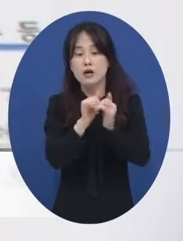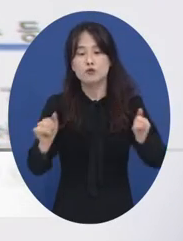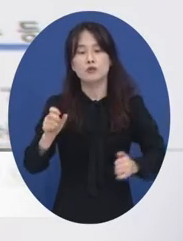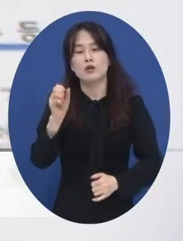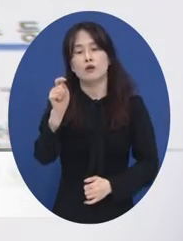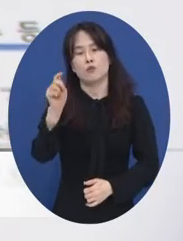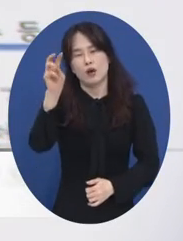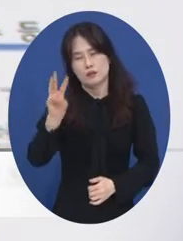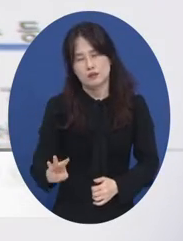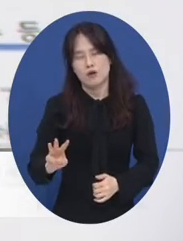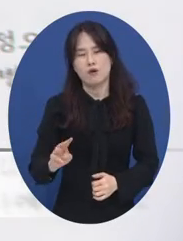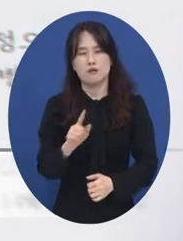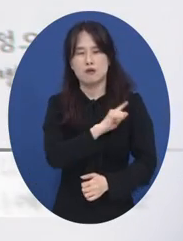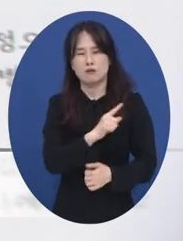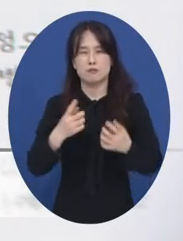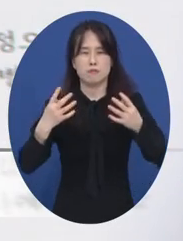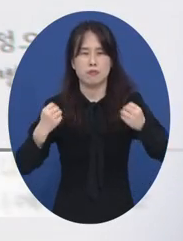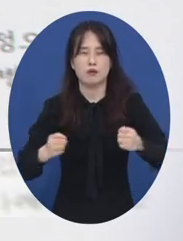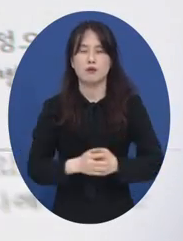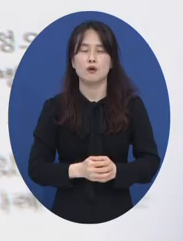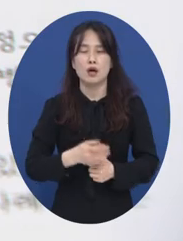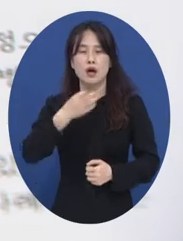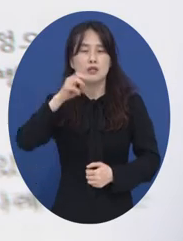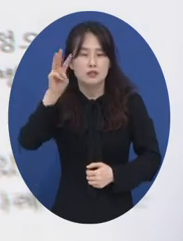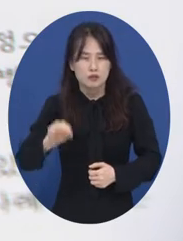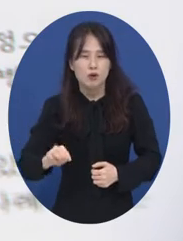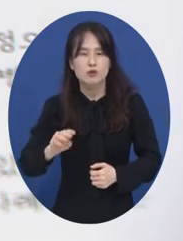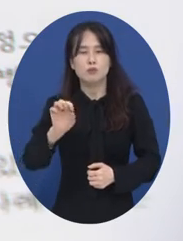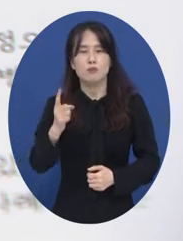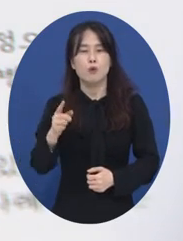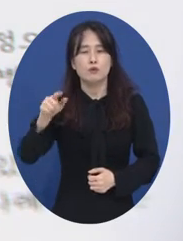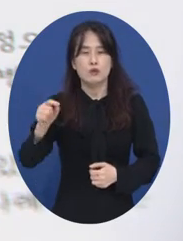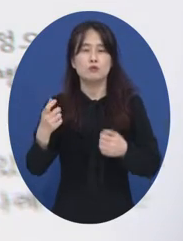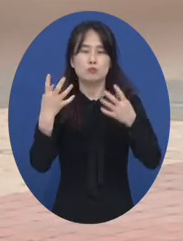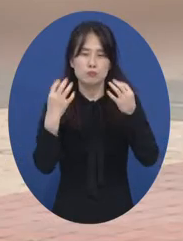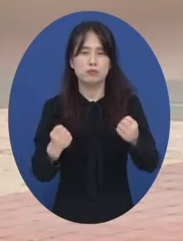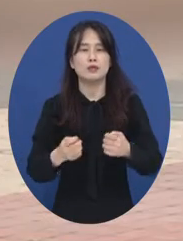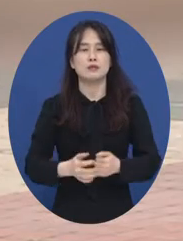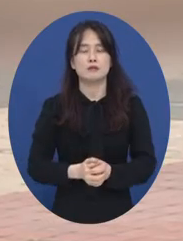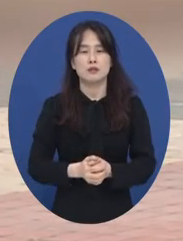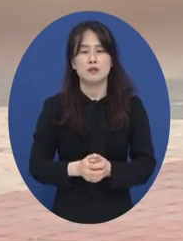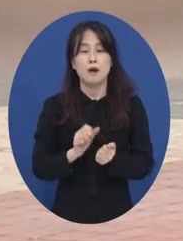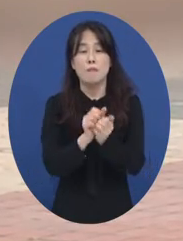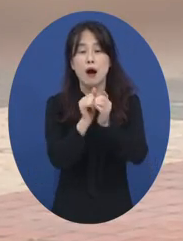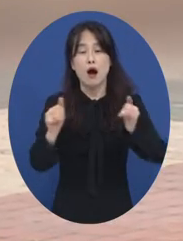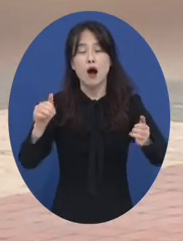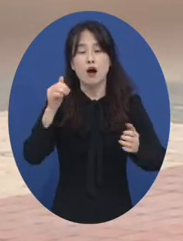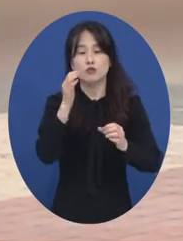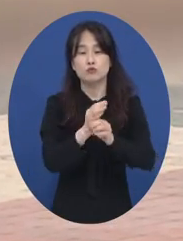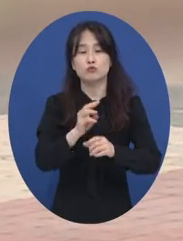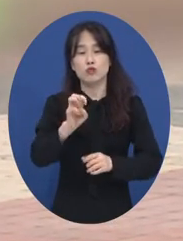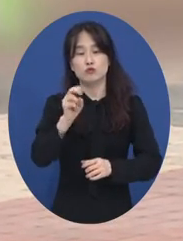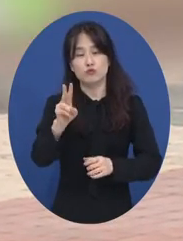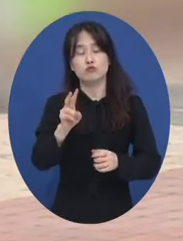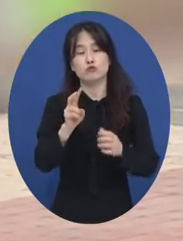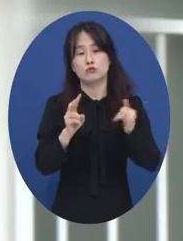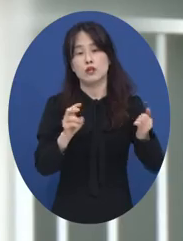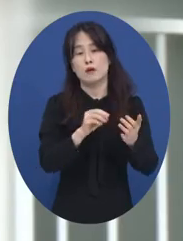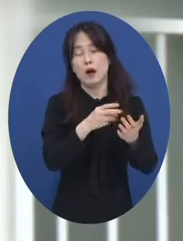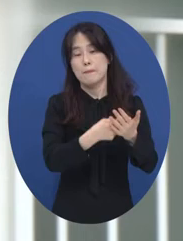과천 이 5.13 명으로 가장 높고 2000과 포션이 뒤를 있습니다 돈에 확인자 중 32명 은퇴